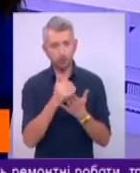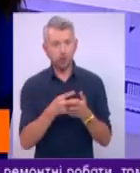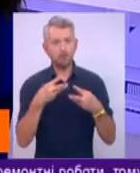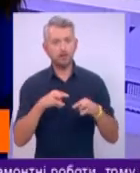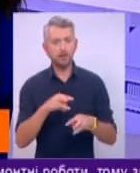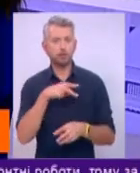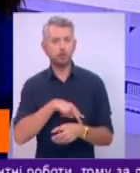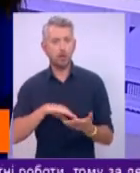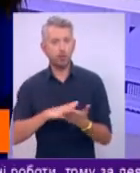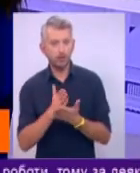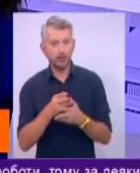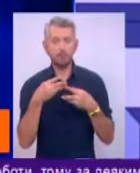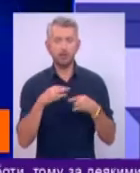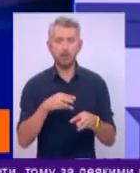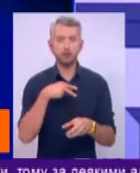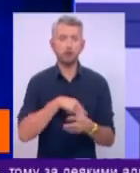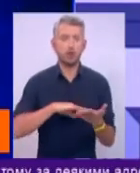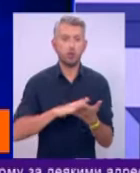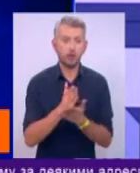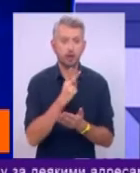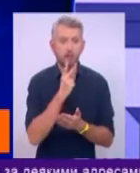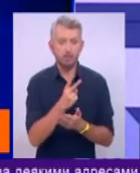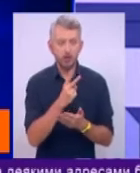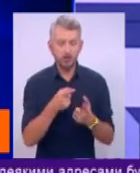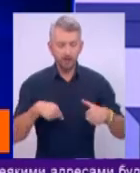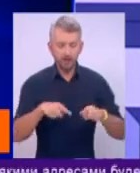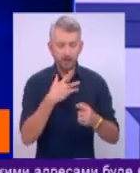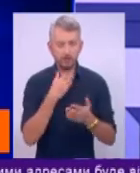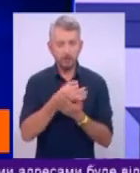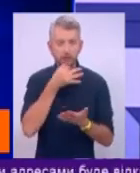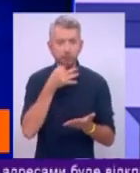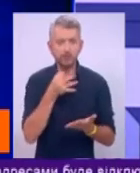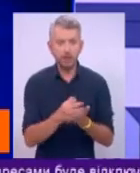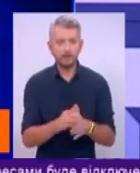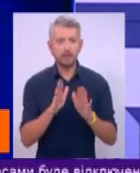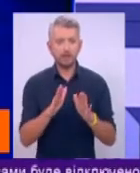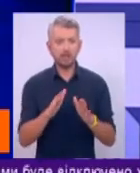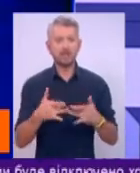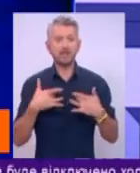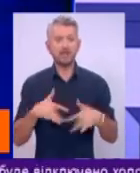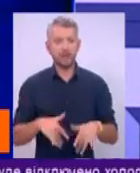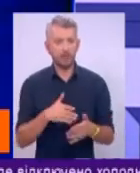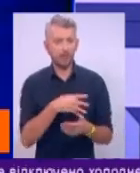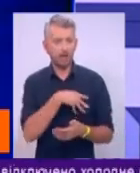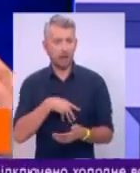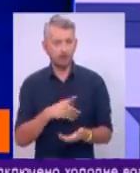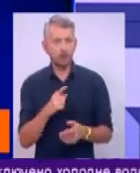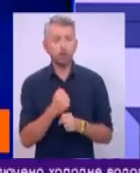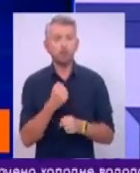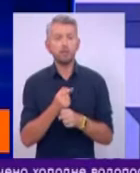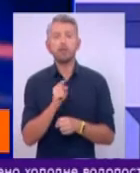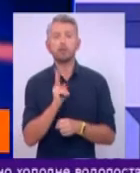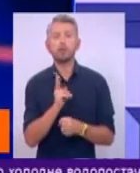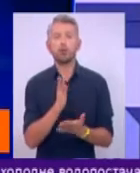Міністерства соціальної політики. Міністерство соціальної політики бачить в сфері своєї відповідальності тільки звільнених ветеранів. Що нам робити з тими,